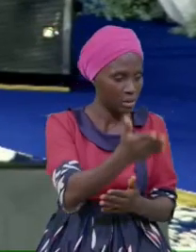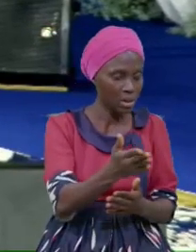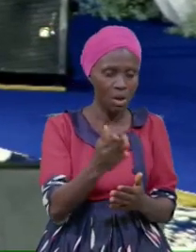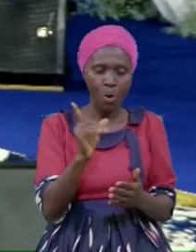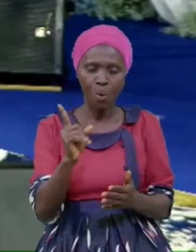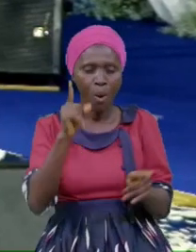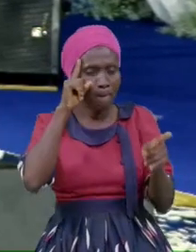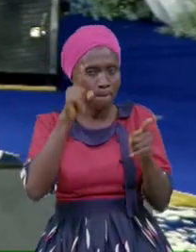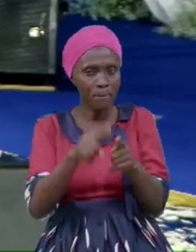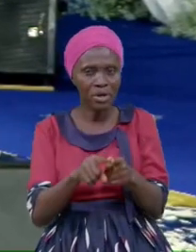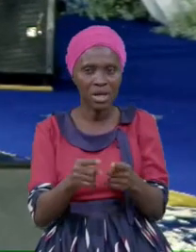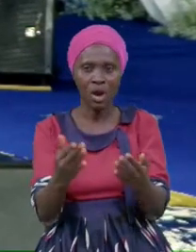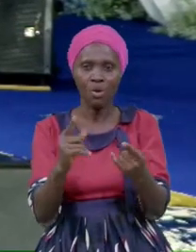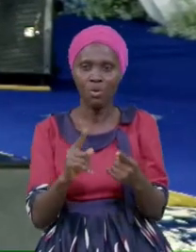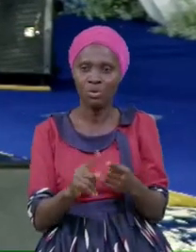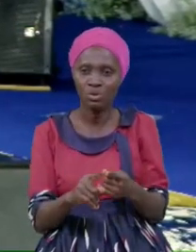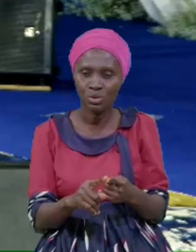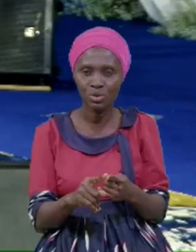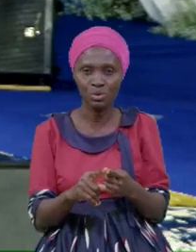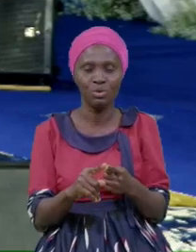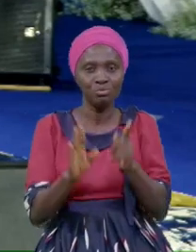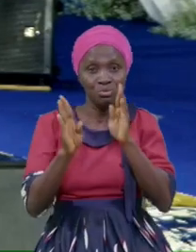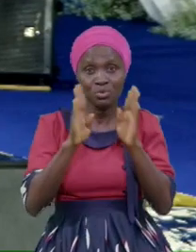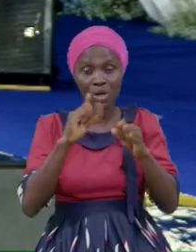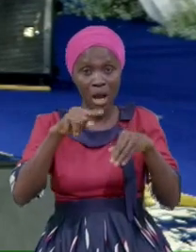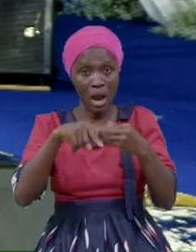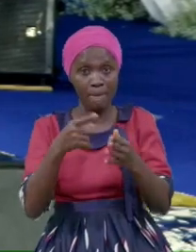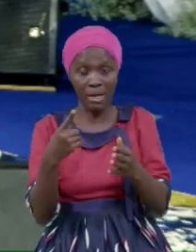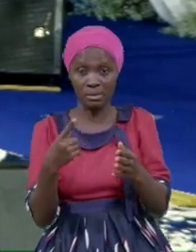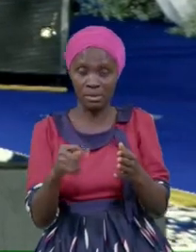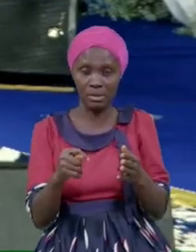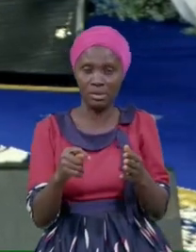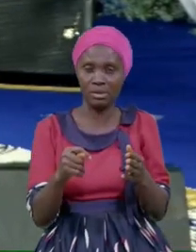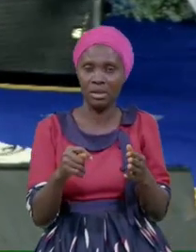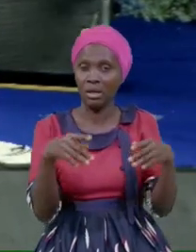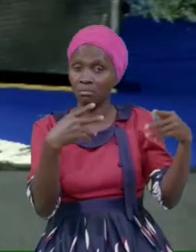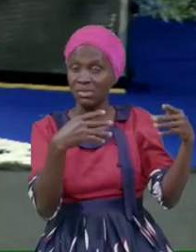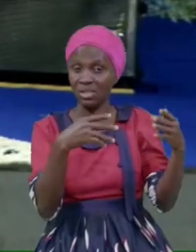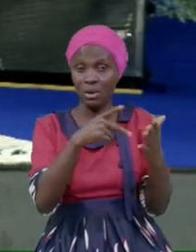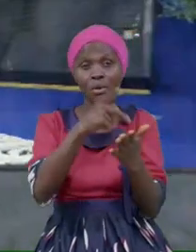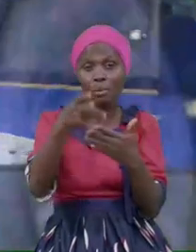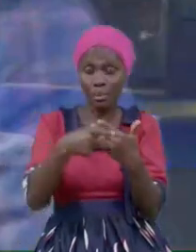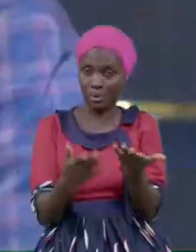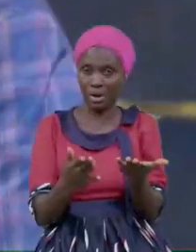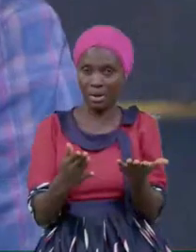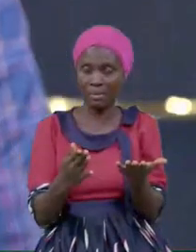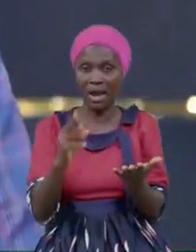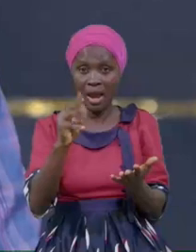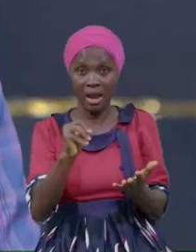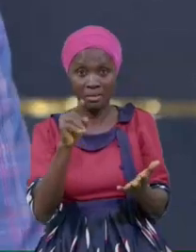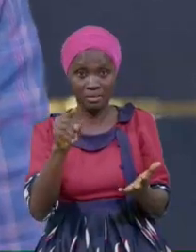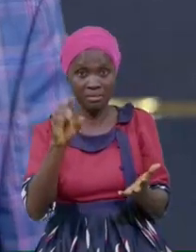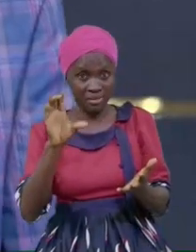voulait qu'il, comme maître de cérémonie, et il voulait me présenter. Il dit,